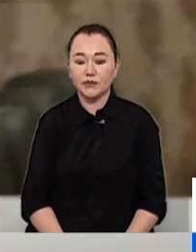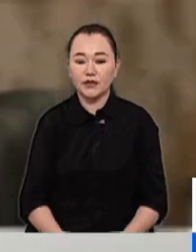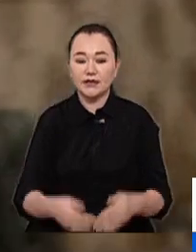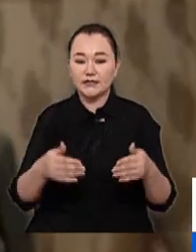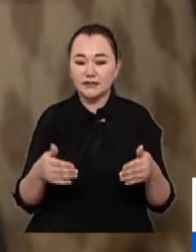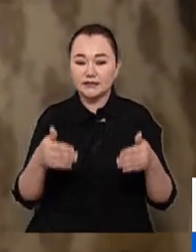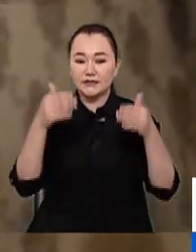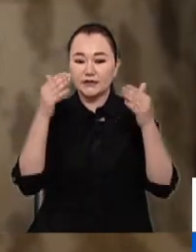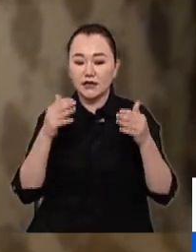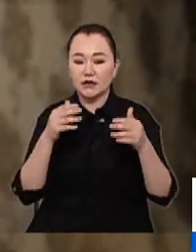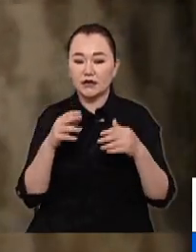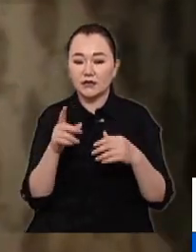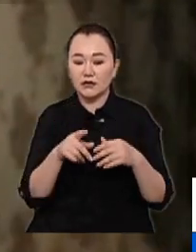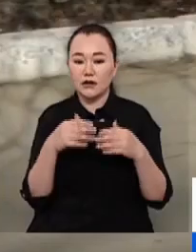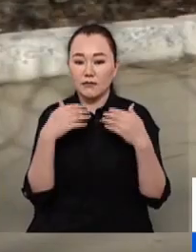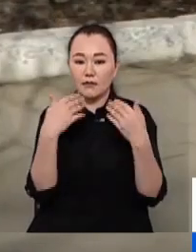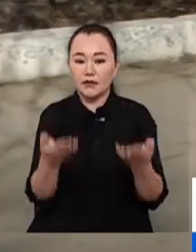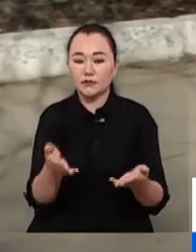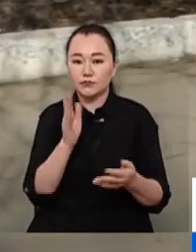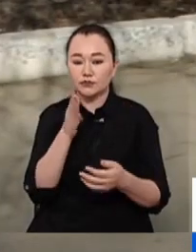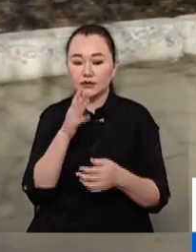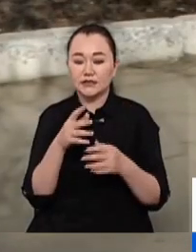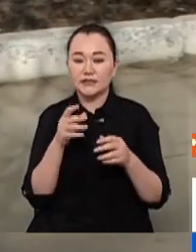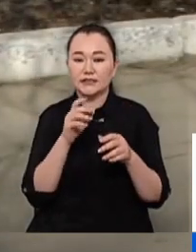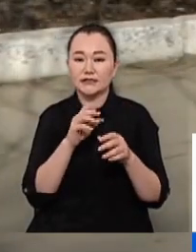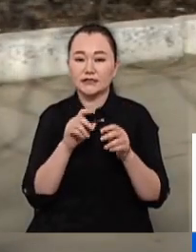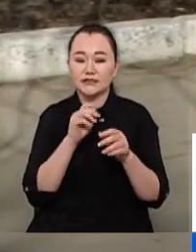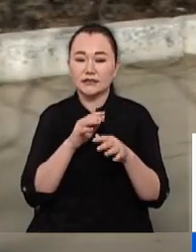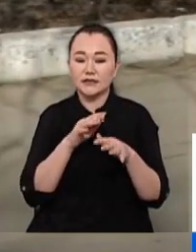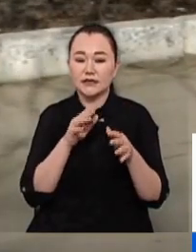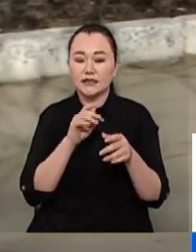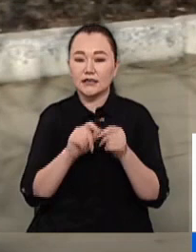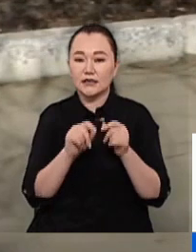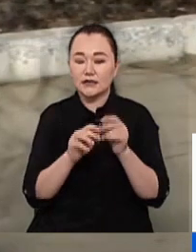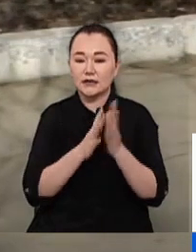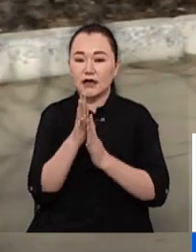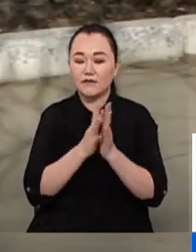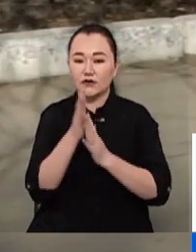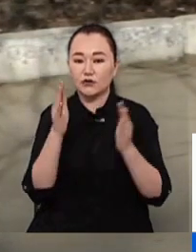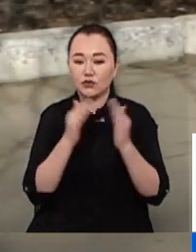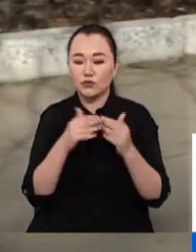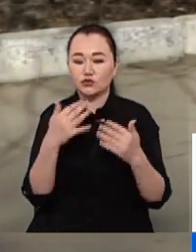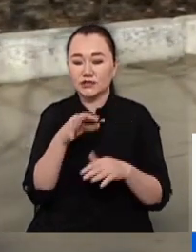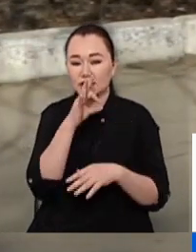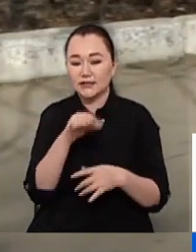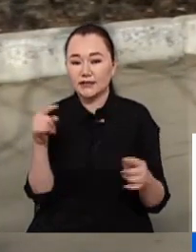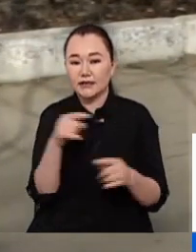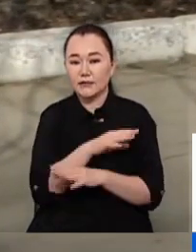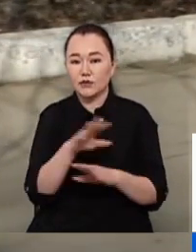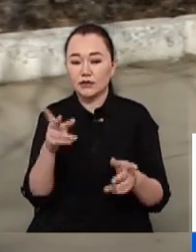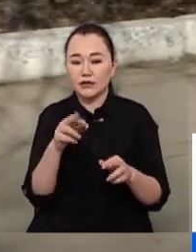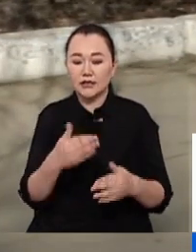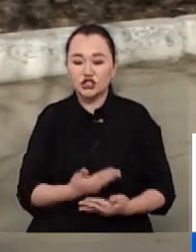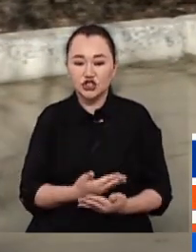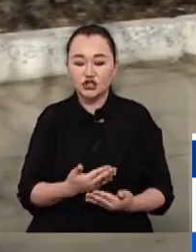Стена отошла, вот она, падает. Саманный дом 70-летней Насифы Алдрабековой уже признали аварийным и непригодным